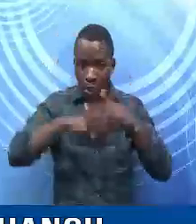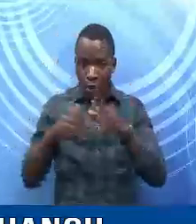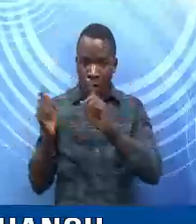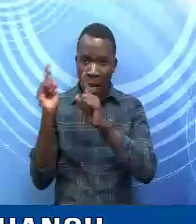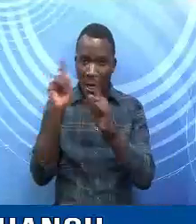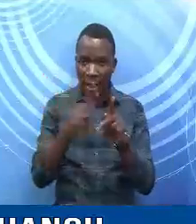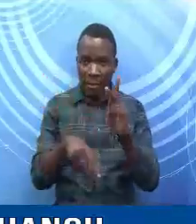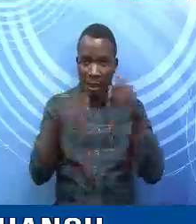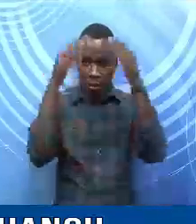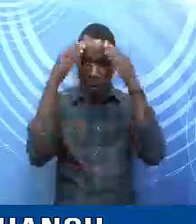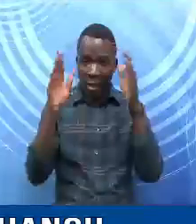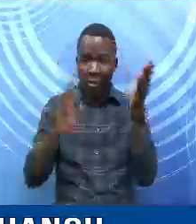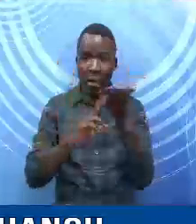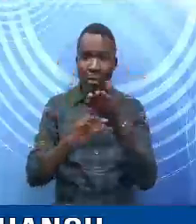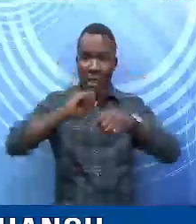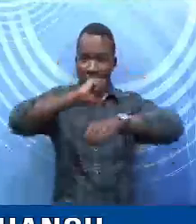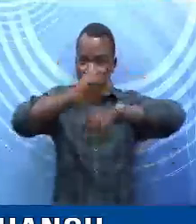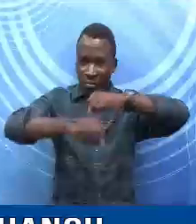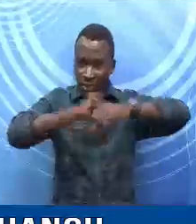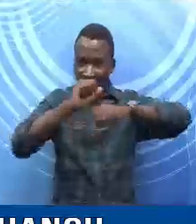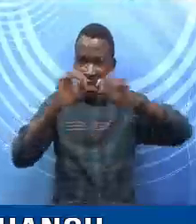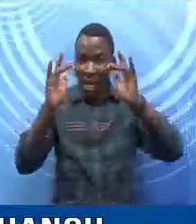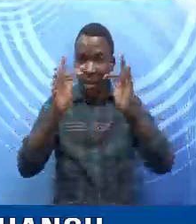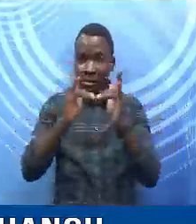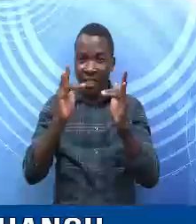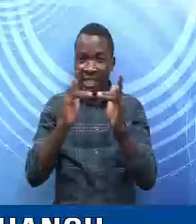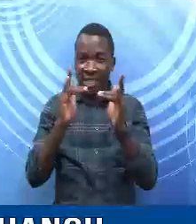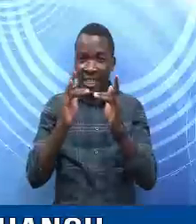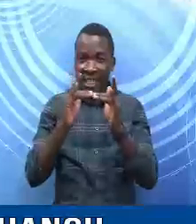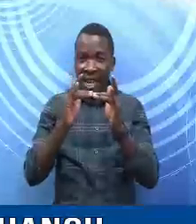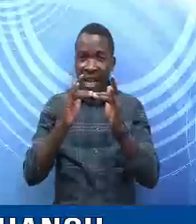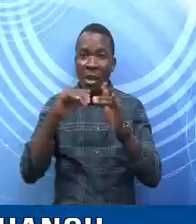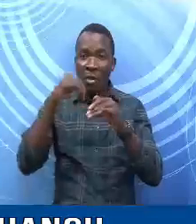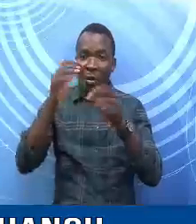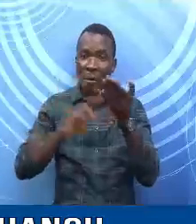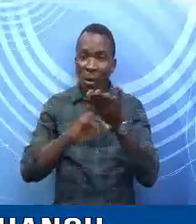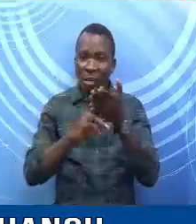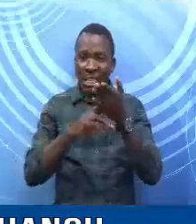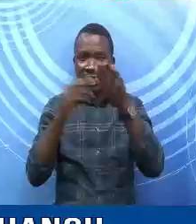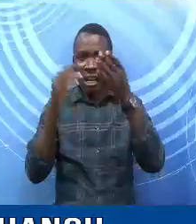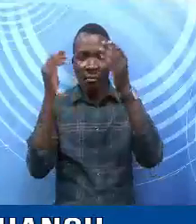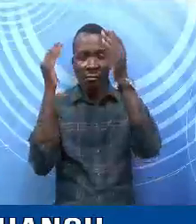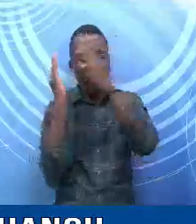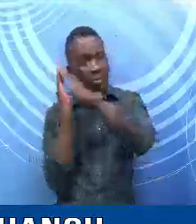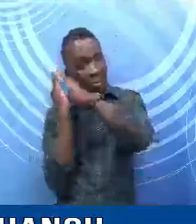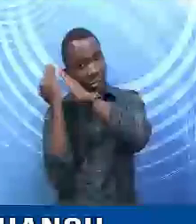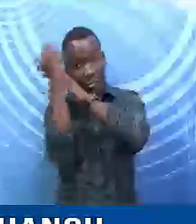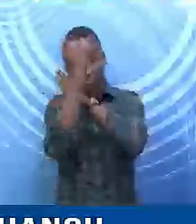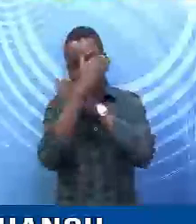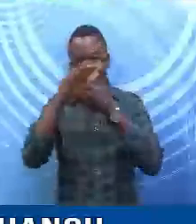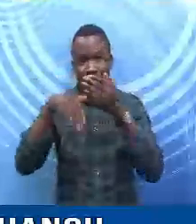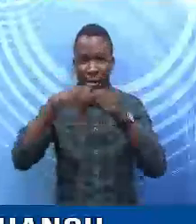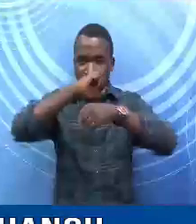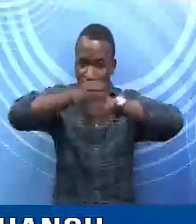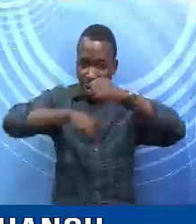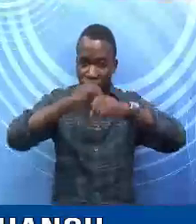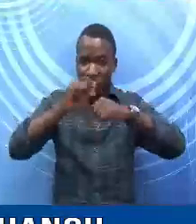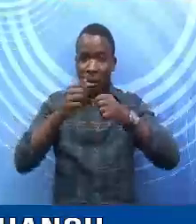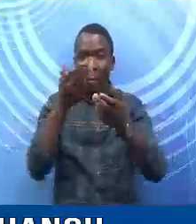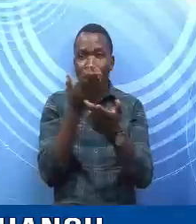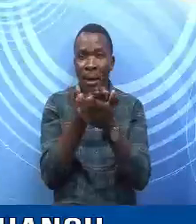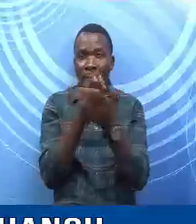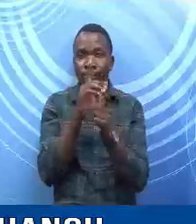bakoresha imigozi bamuzirika ku gitanda ndetse umutwe n'umuntu wabizirikisha ikiringiti ngasabwa kutavuga ndetse no gutabaza, maze ngo babitwikira